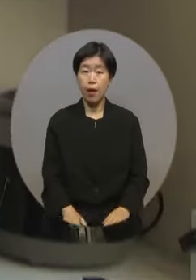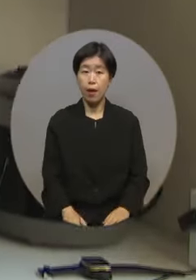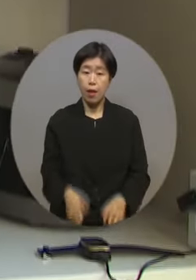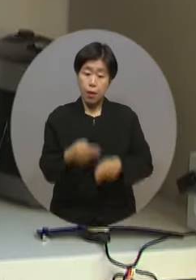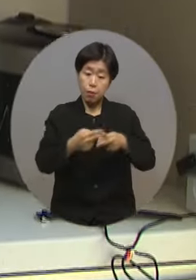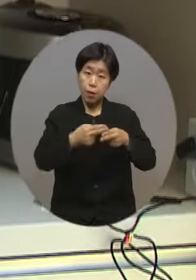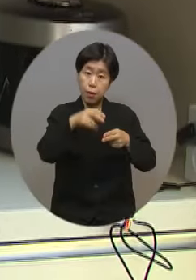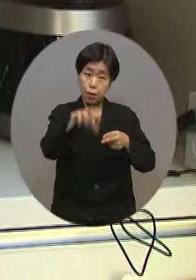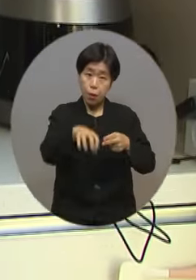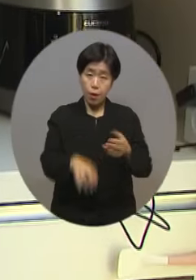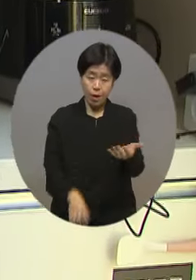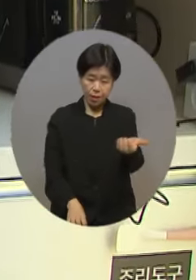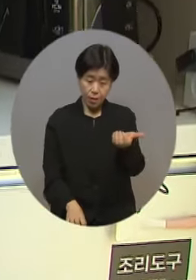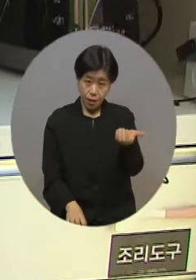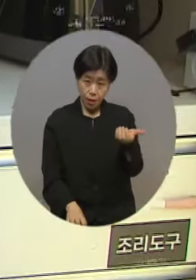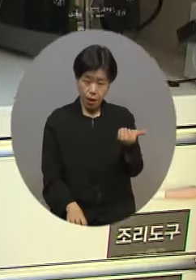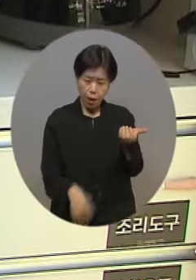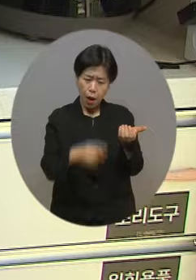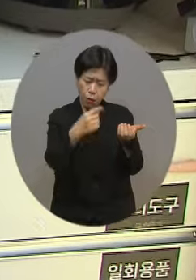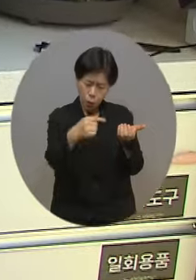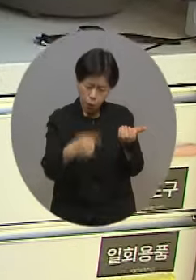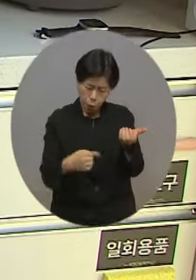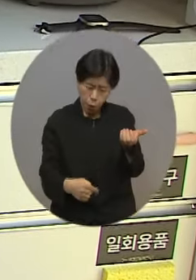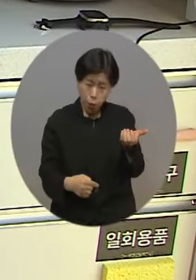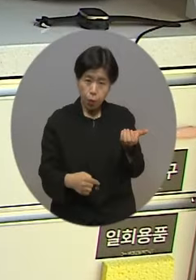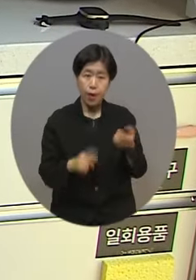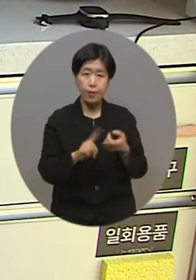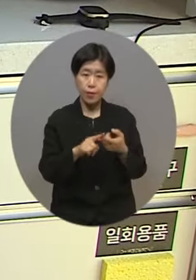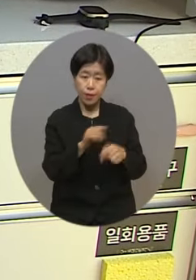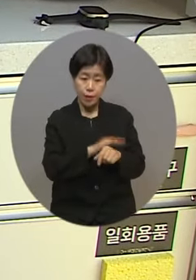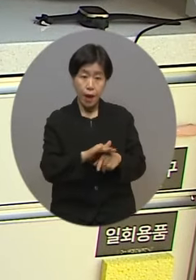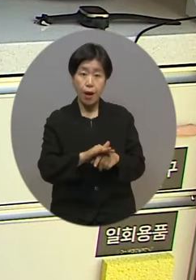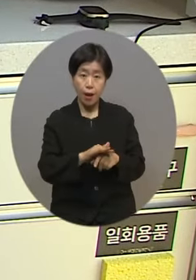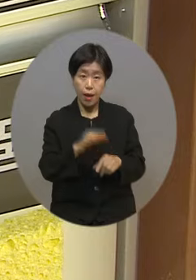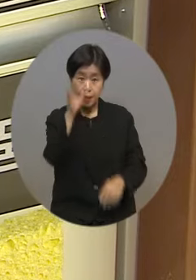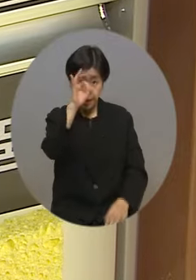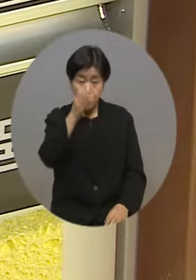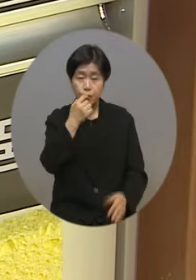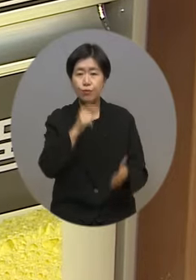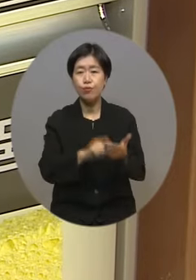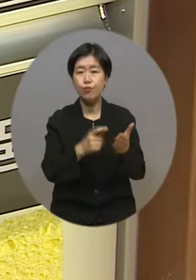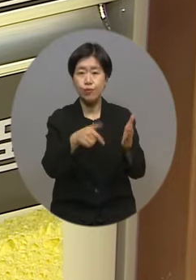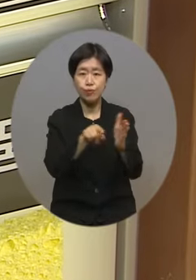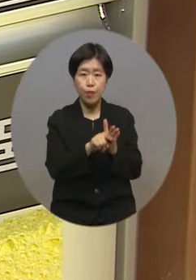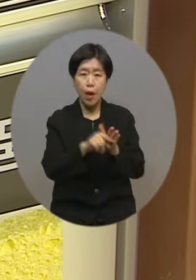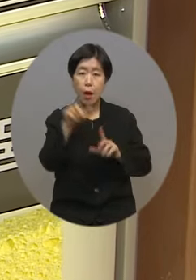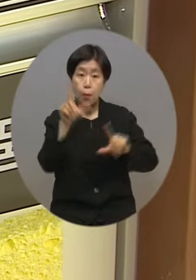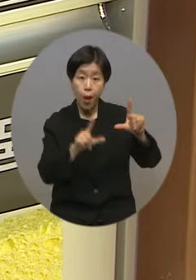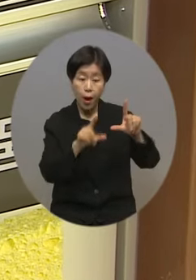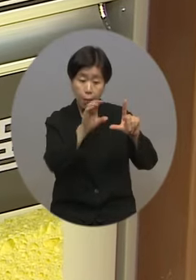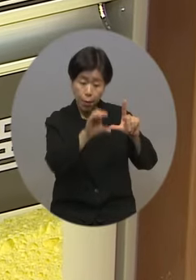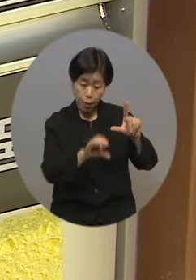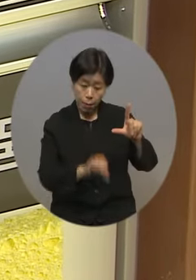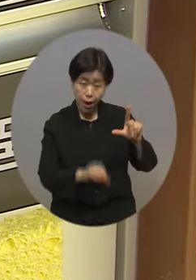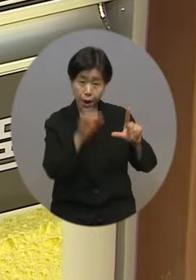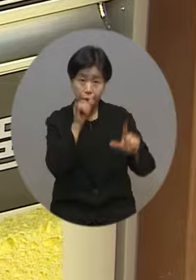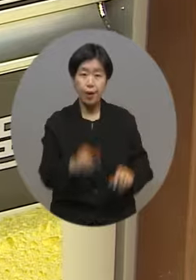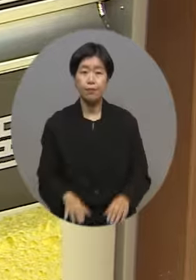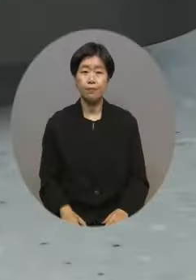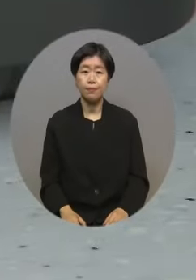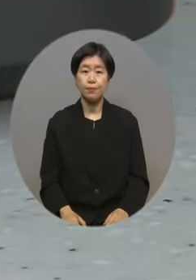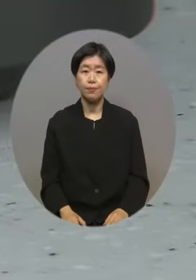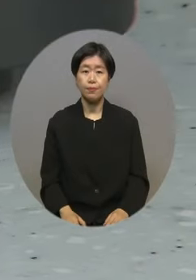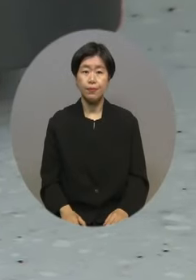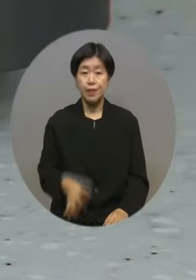주방에는 서랍에 필요한 물건을 편리하게 찾을 수 있도록 물건의 모형이 붙어 있으며 밥솥 등 조리기구에도